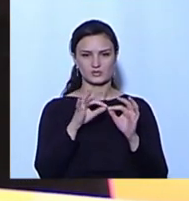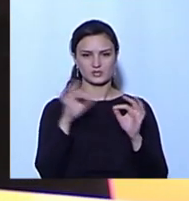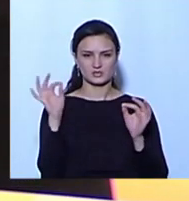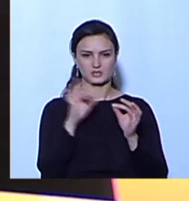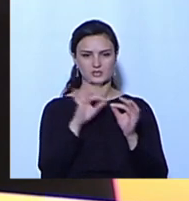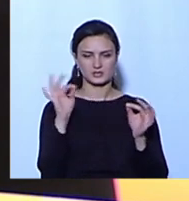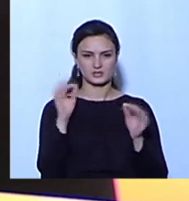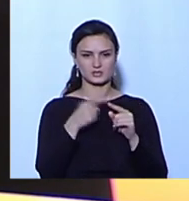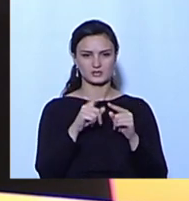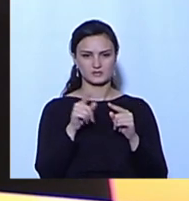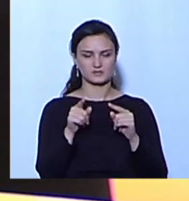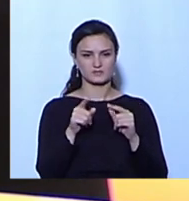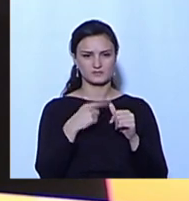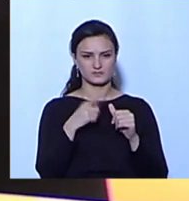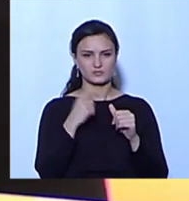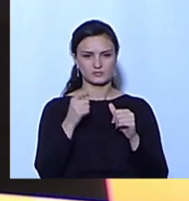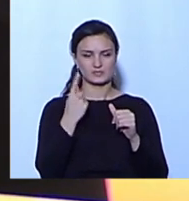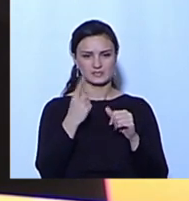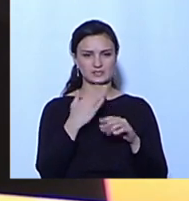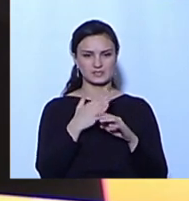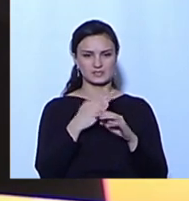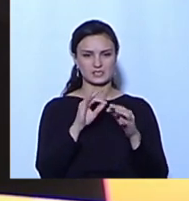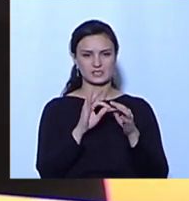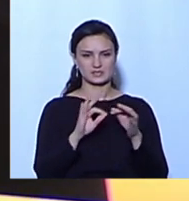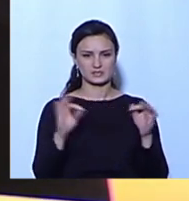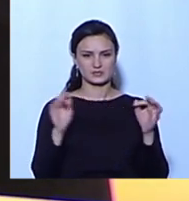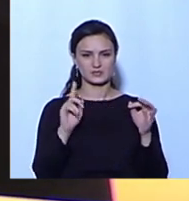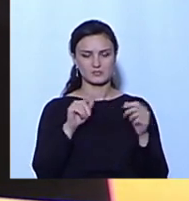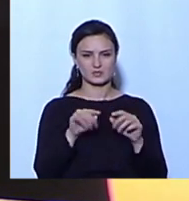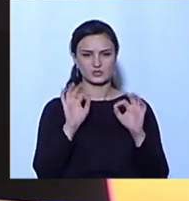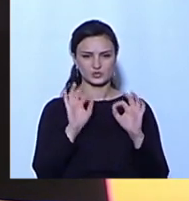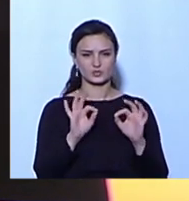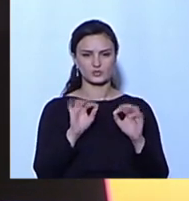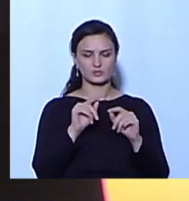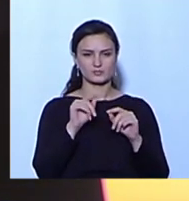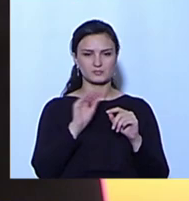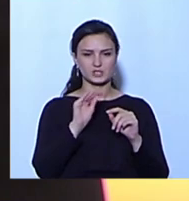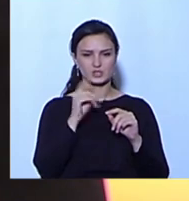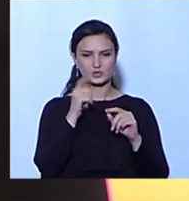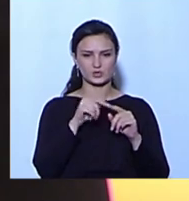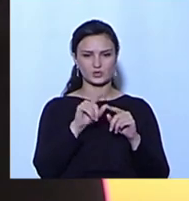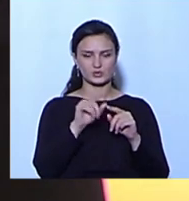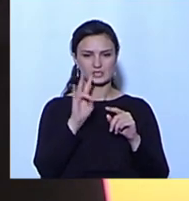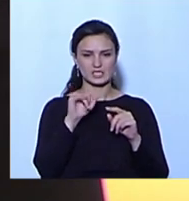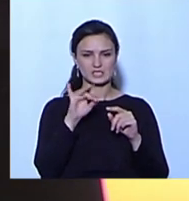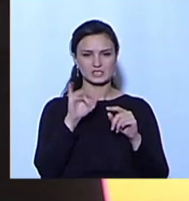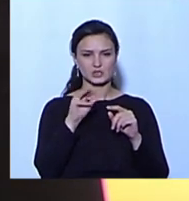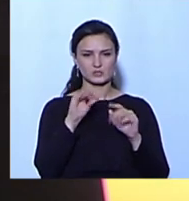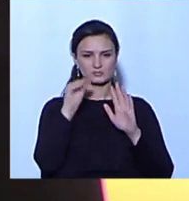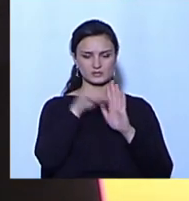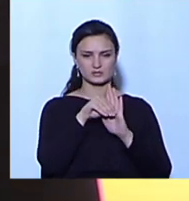კათეტერს, რომელსაც ესე უწოდებთ. ერთი არხი არის მისთვის, რომ მასში სტერილური ფიზიოლოგიური ხსნარი, ნატრიუმის